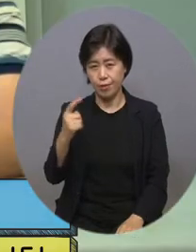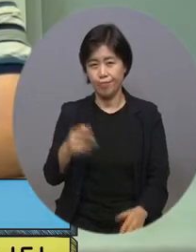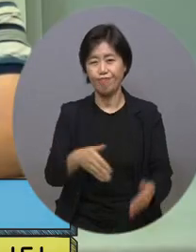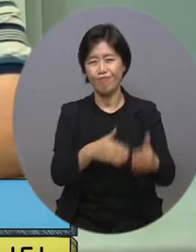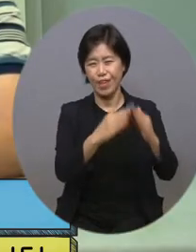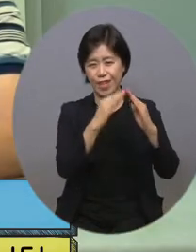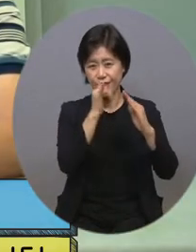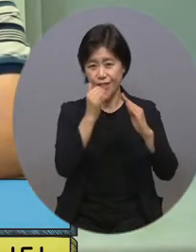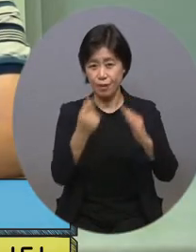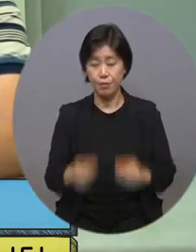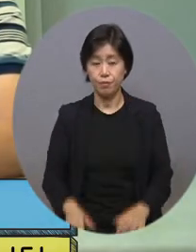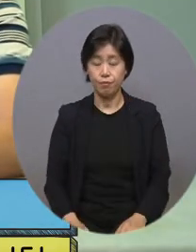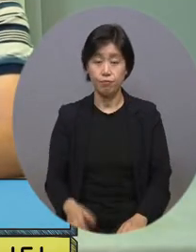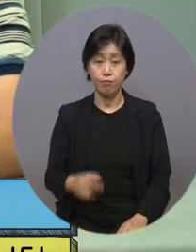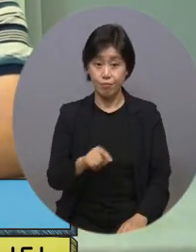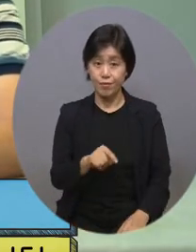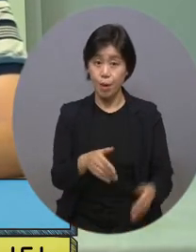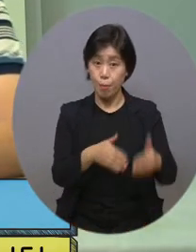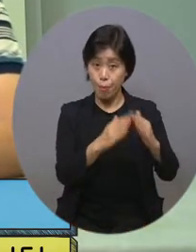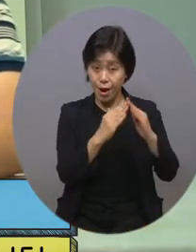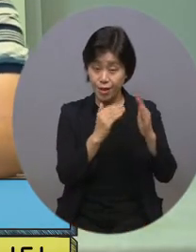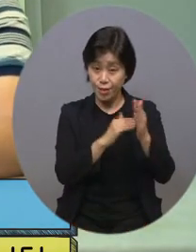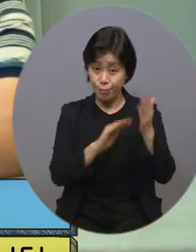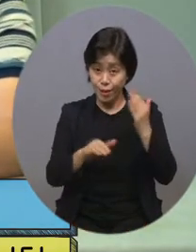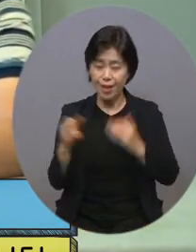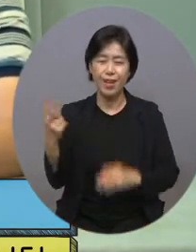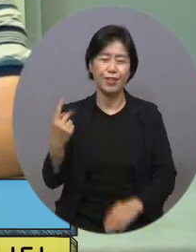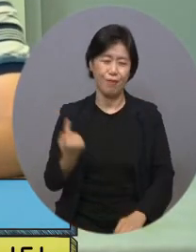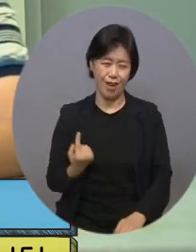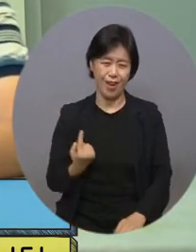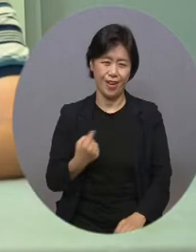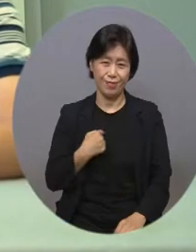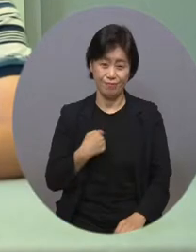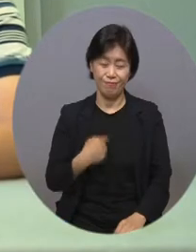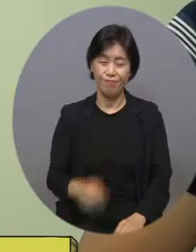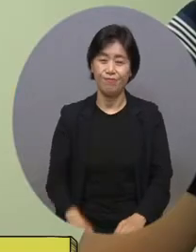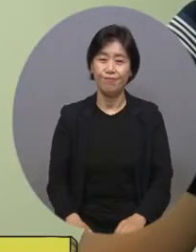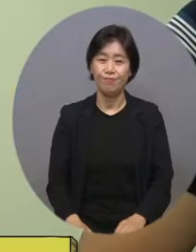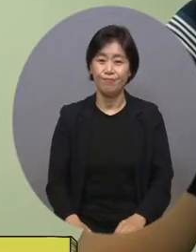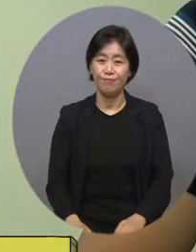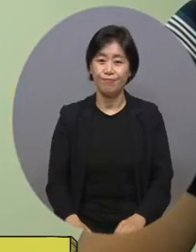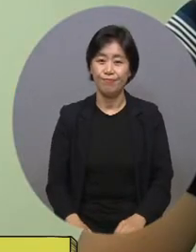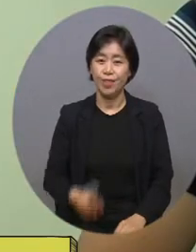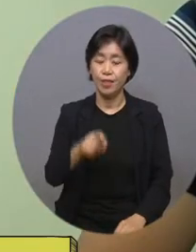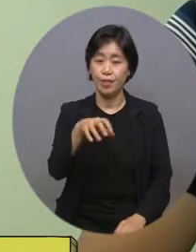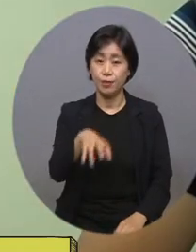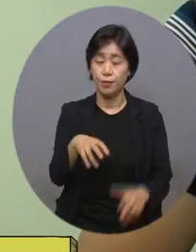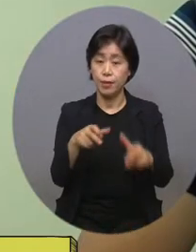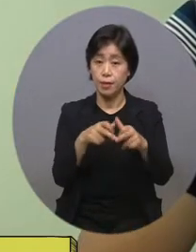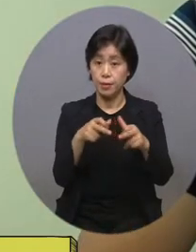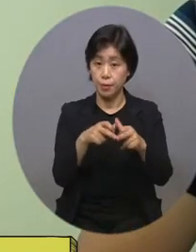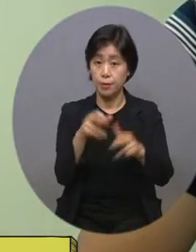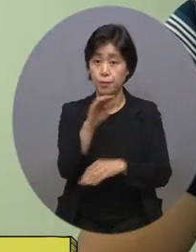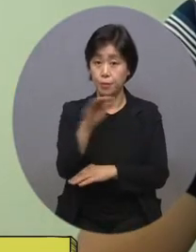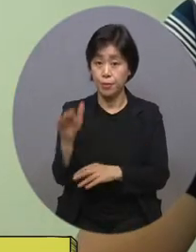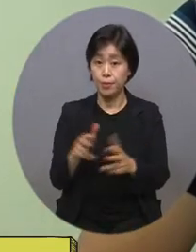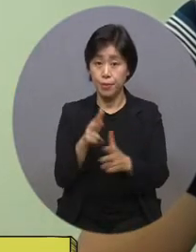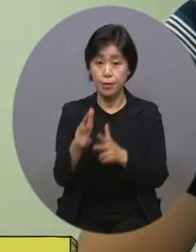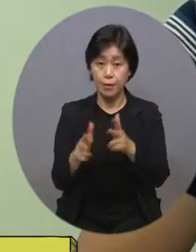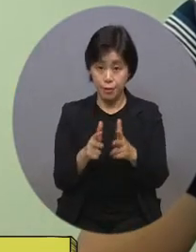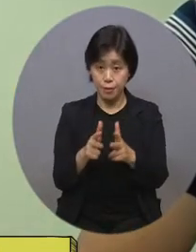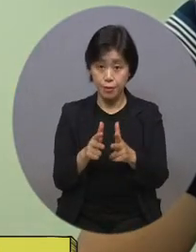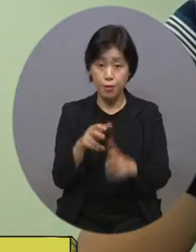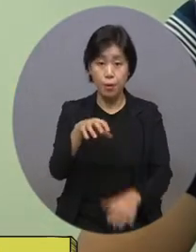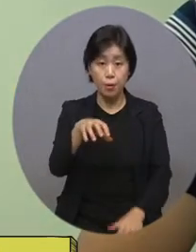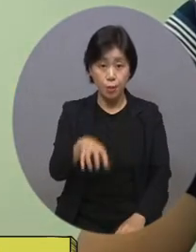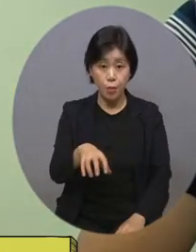같습니다. 저도 이제 완공되면 꼭 한번 방문을 네. 해보도록 예, 하겠습니다. 예. 푸르메 여주팜이 장애인 표준 사업장이